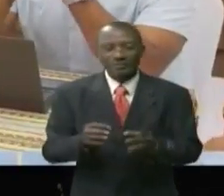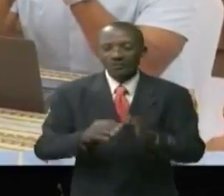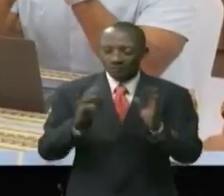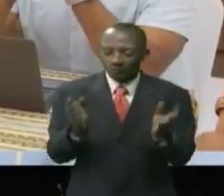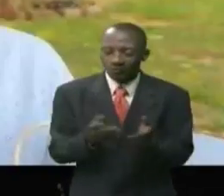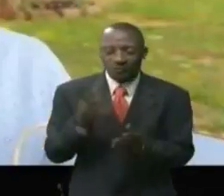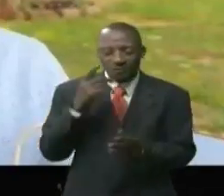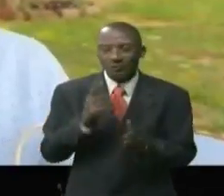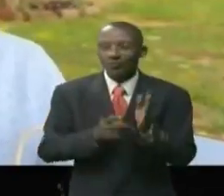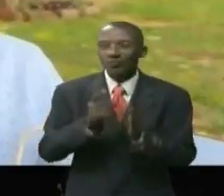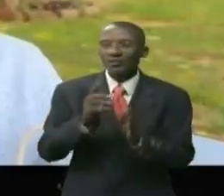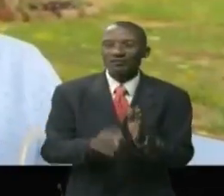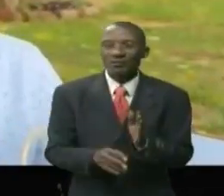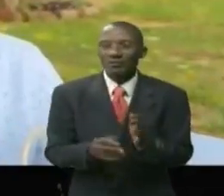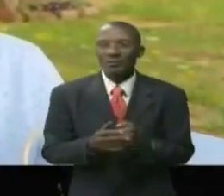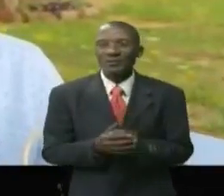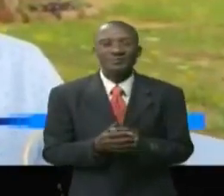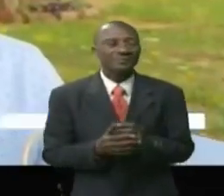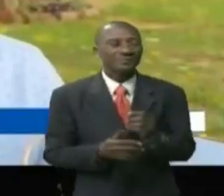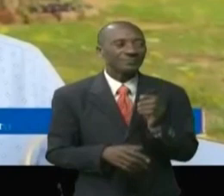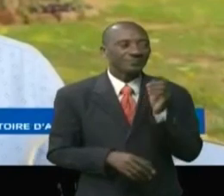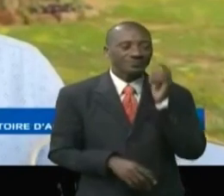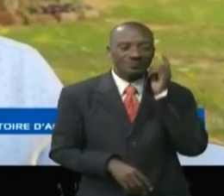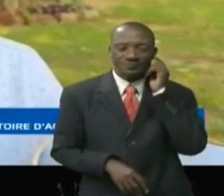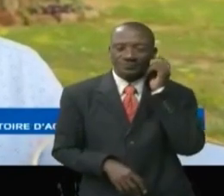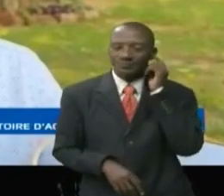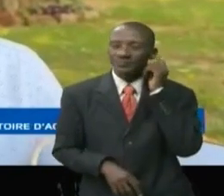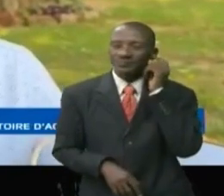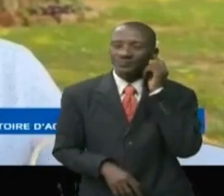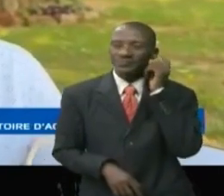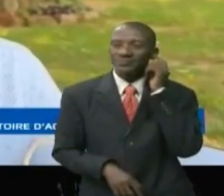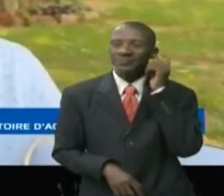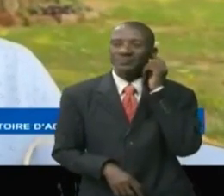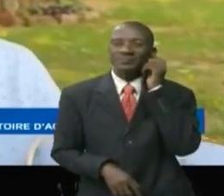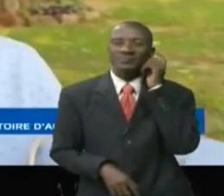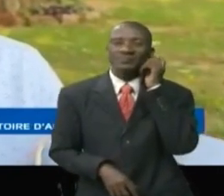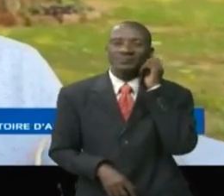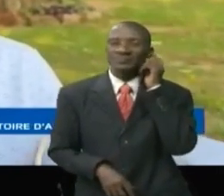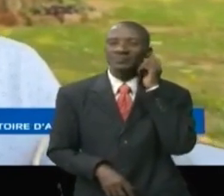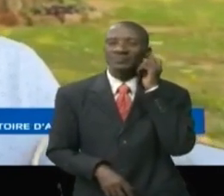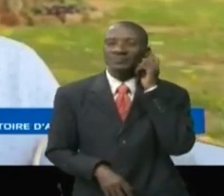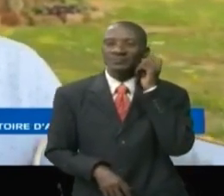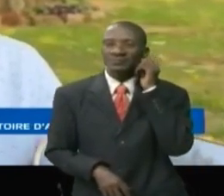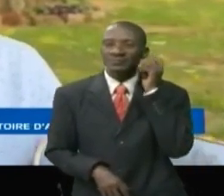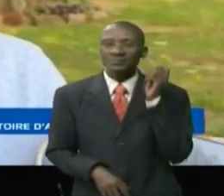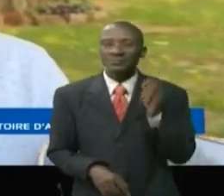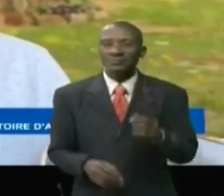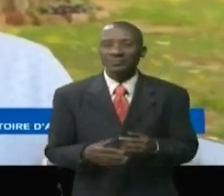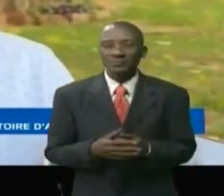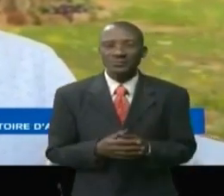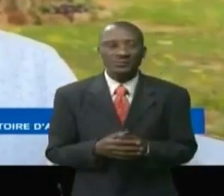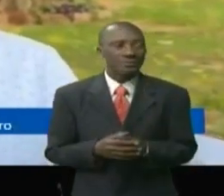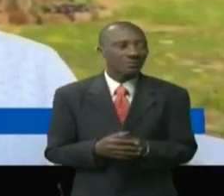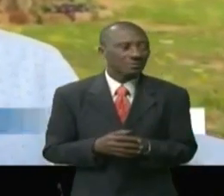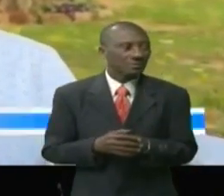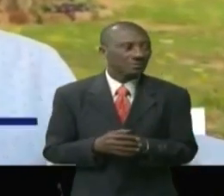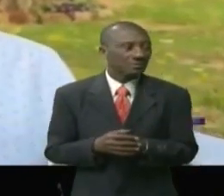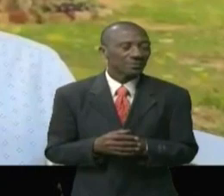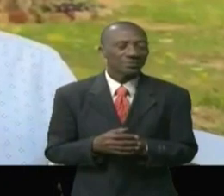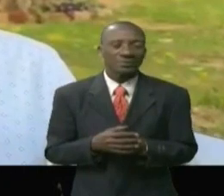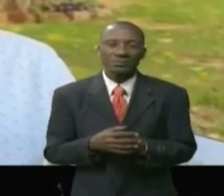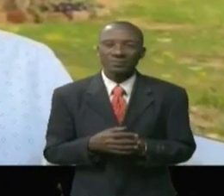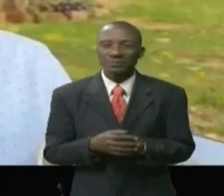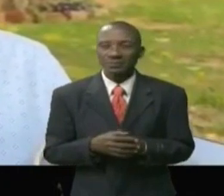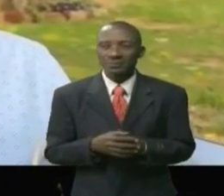efficace et atteindre les objectifs le PUD lui-même a besoin d'innover et a besoin aussi d'innover avec ses partenaires et